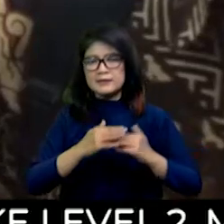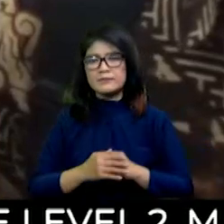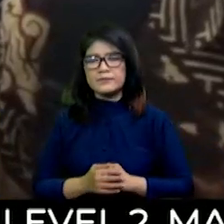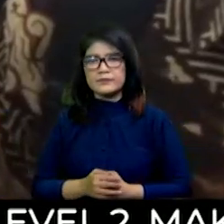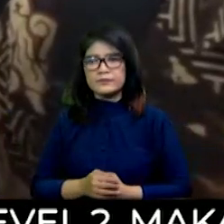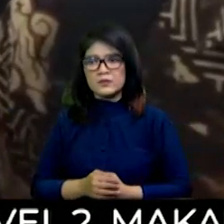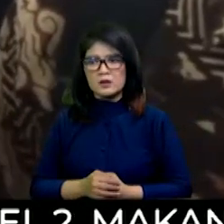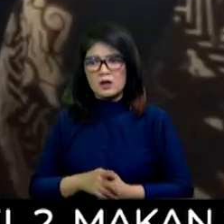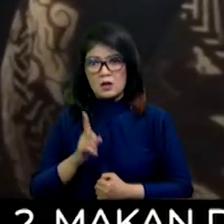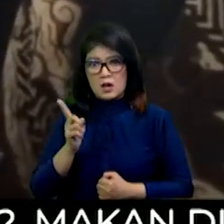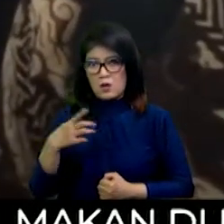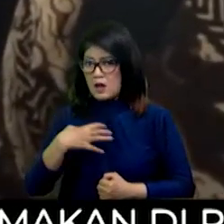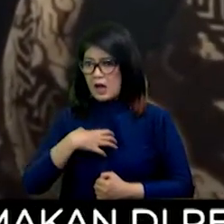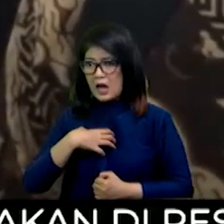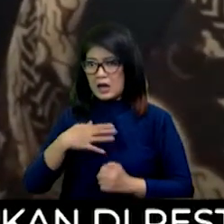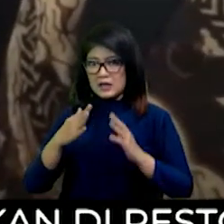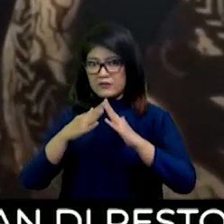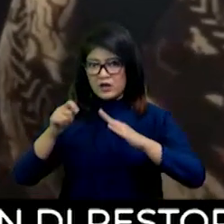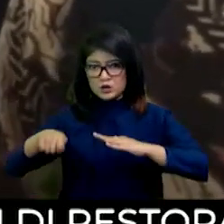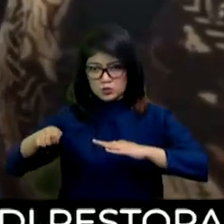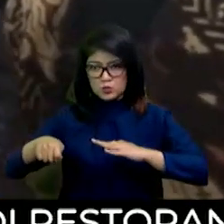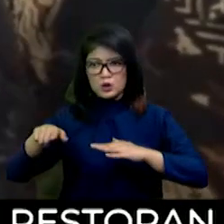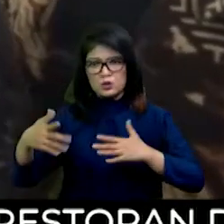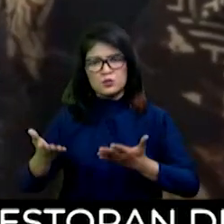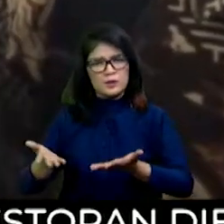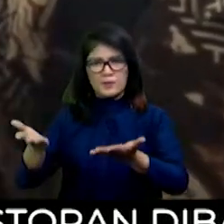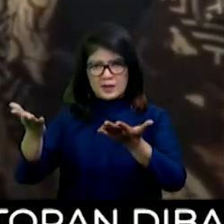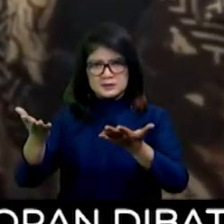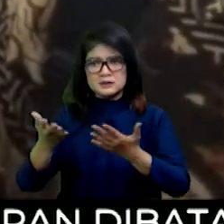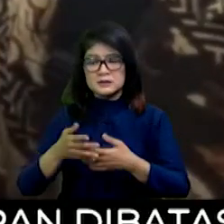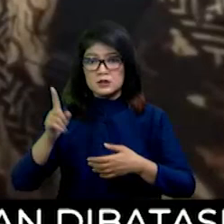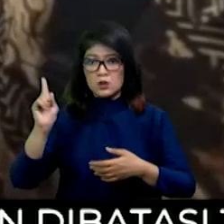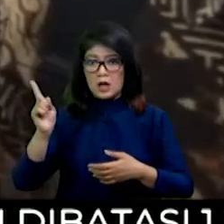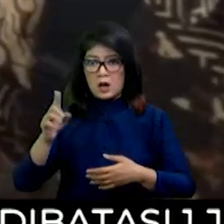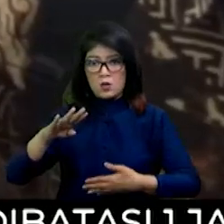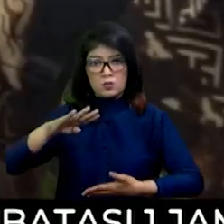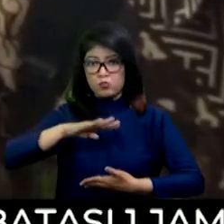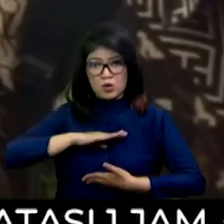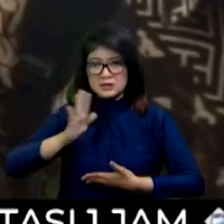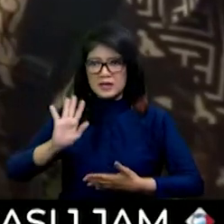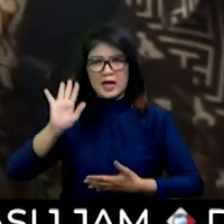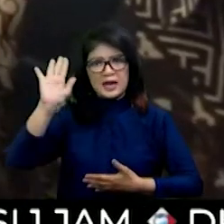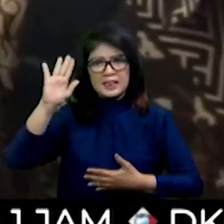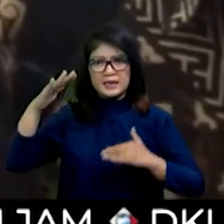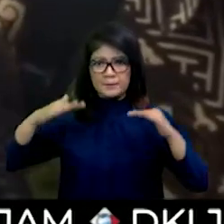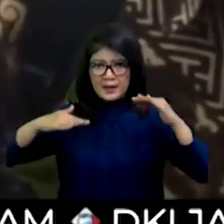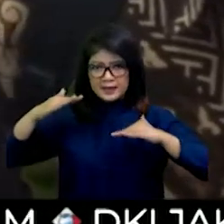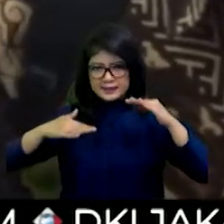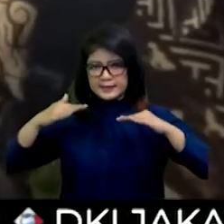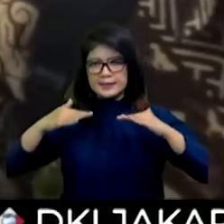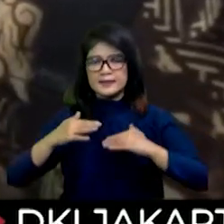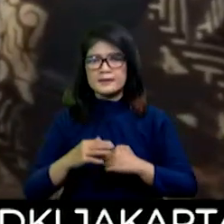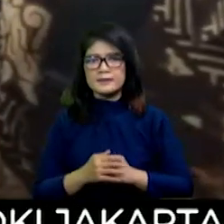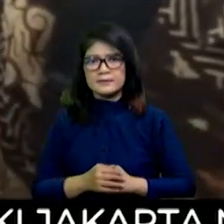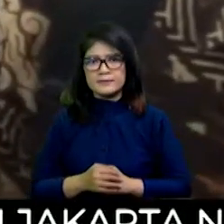Itu hak mereka. Itu haknya terdakwa. kalau nggak puas mengajukan banding ya, gua kita siap aja mbak. Sama